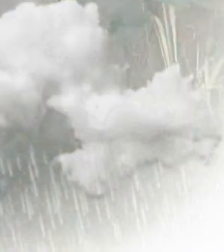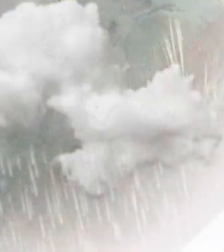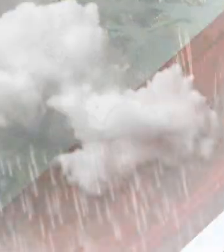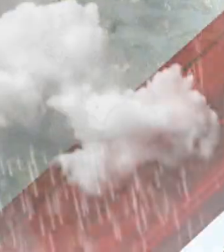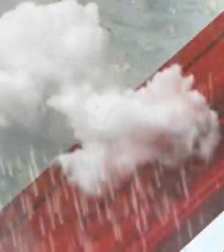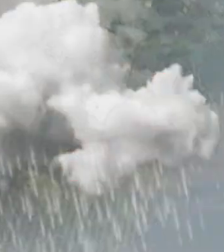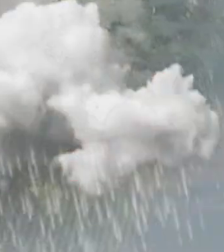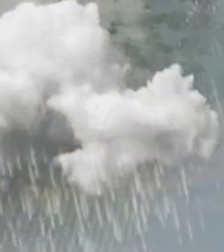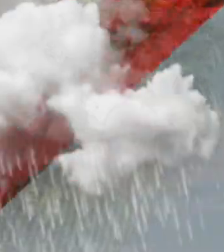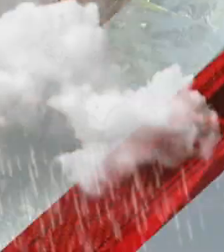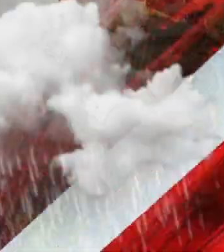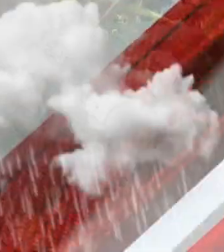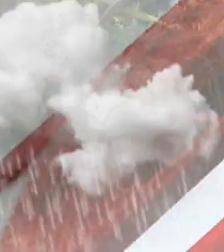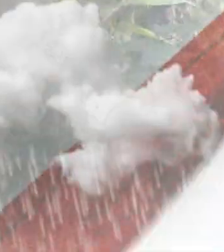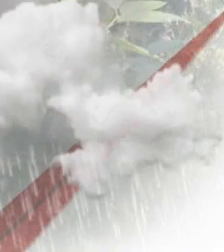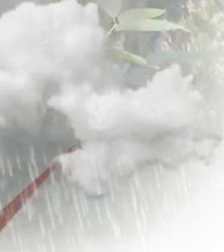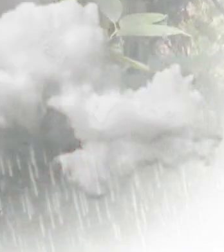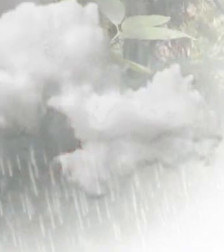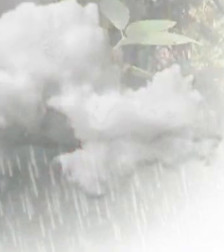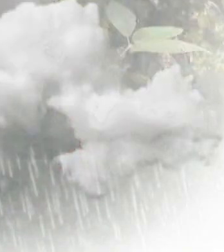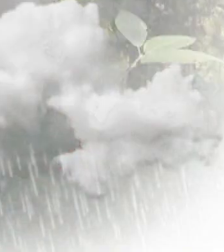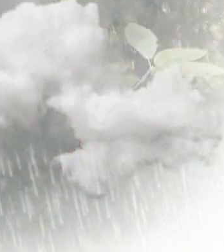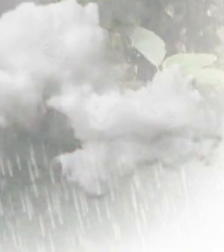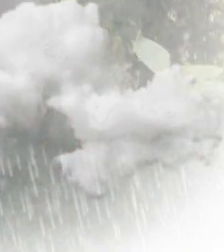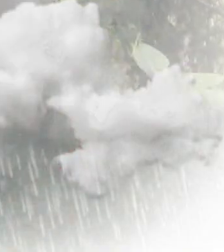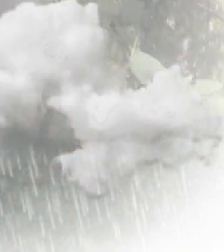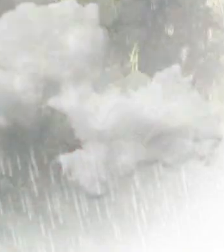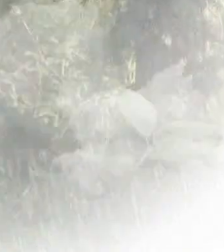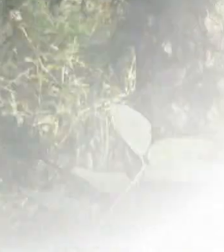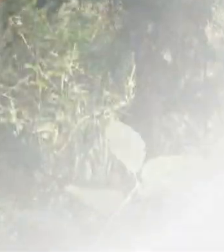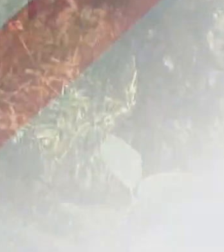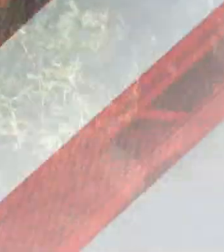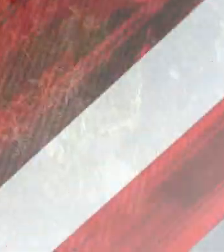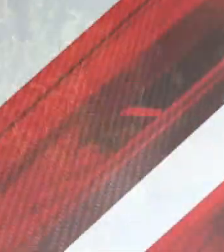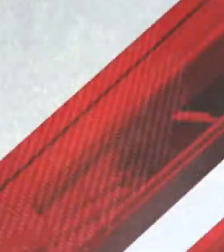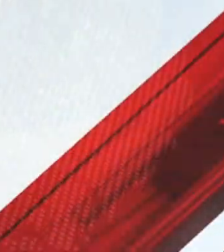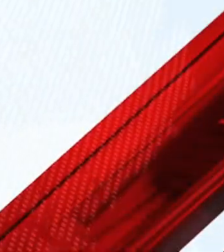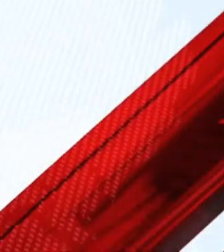противу дня буде махаться от 17 до 22 градусов тепла